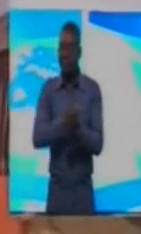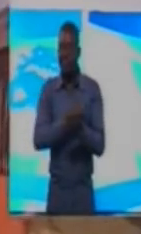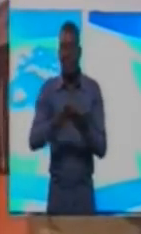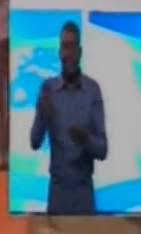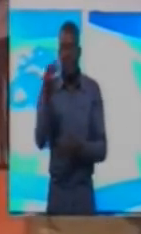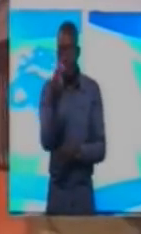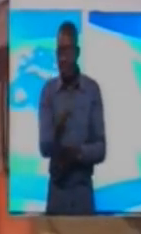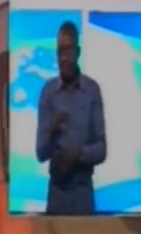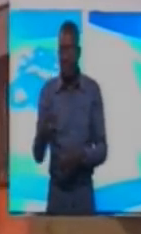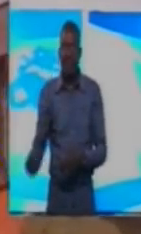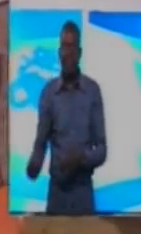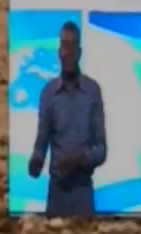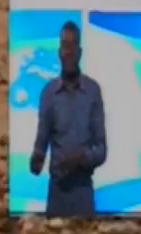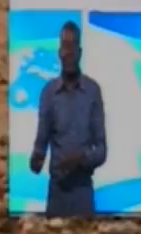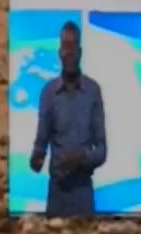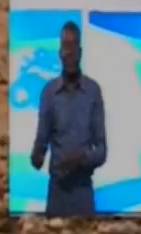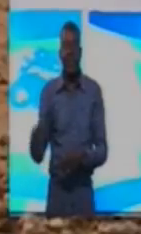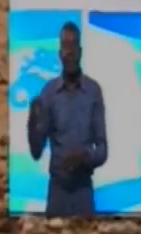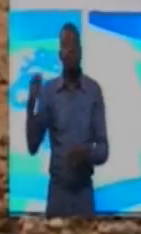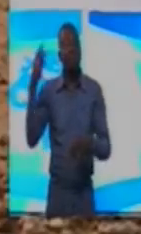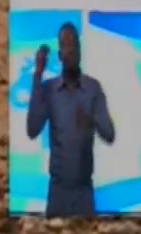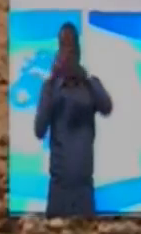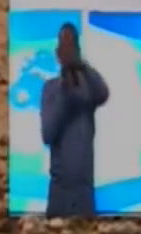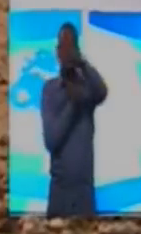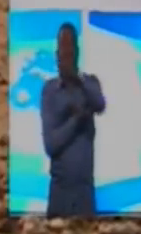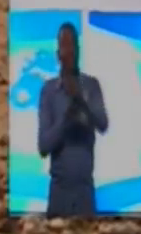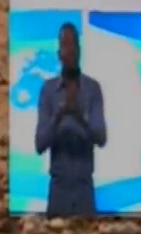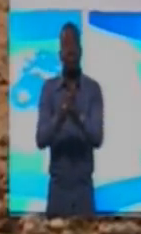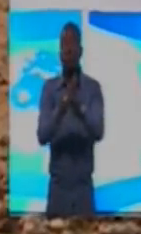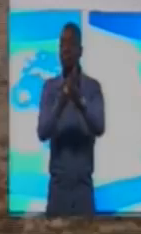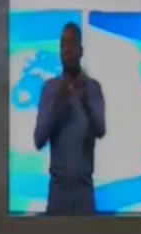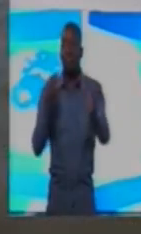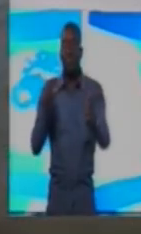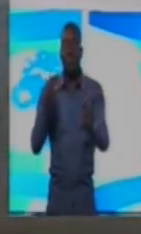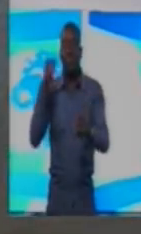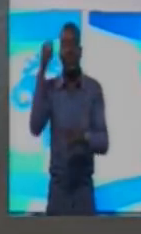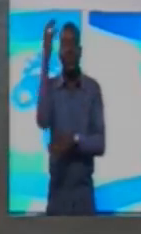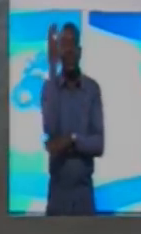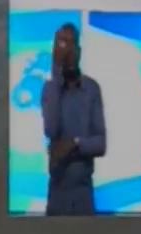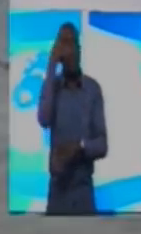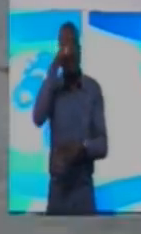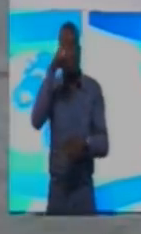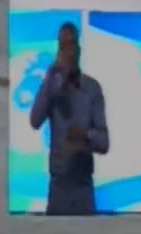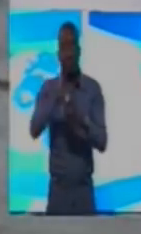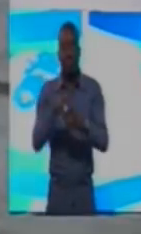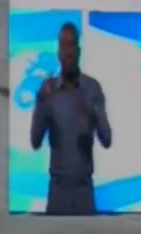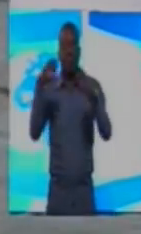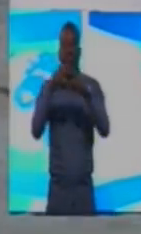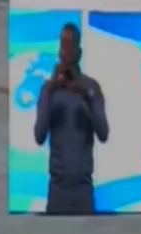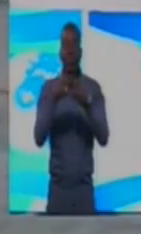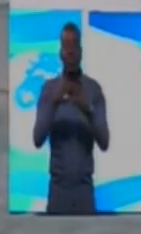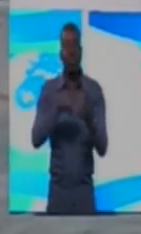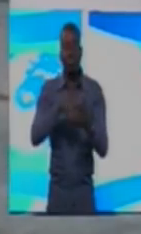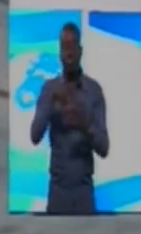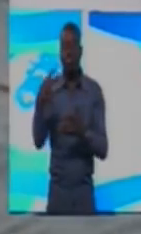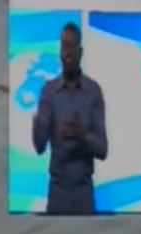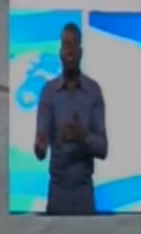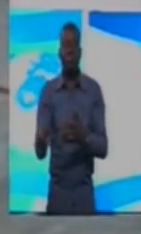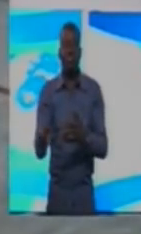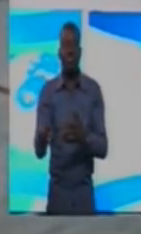matériels. Les toits des maisons ont été arrachés, des poteaux électriques renversés.